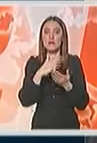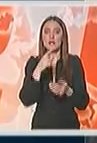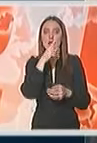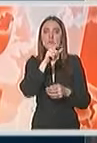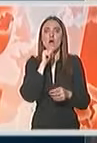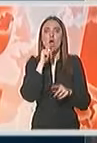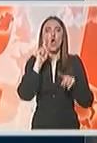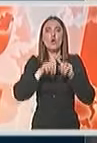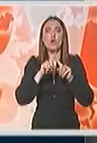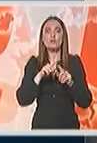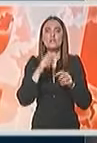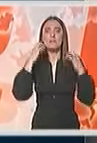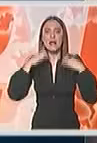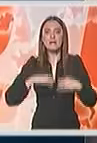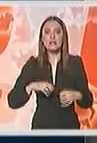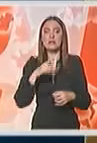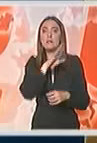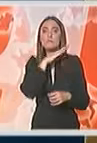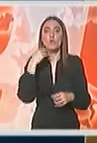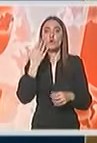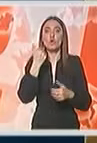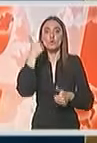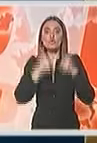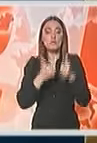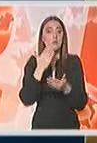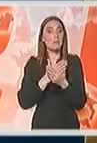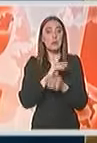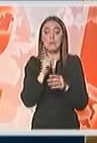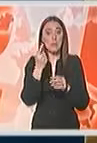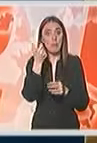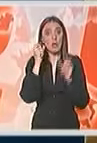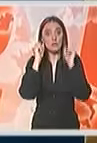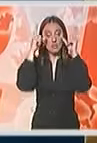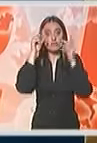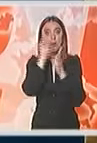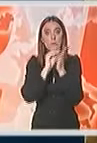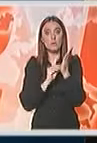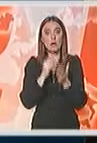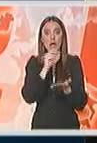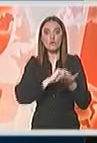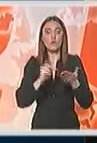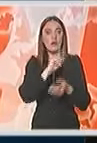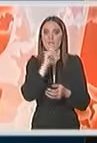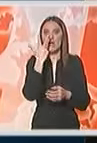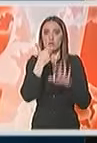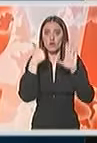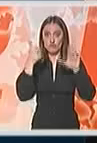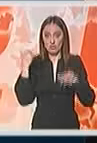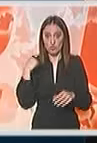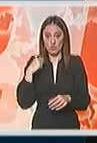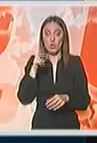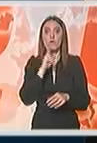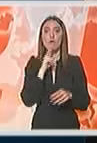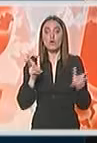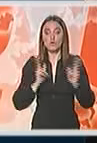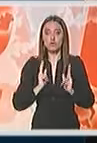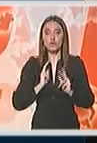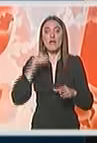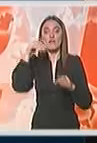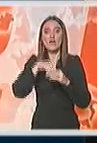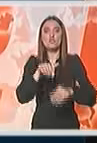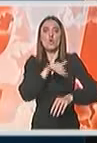of Presidents u američkom kutku, mnogi od učesnika bili su nemalo iznenađeni podatkom da autor nije 36-godišnjak koga su očekivali,